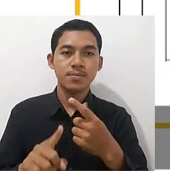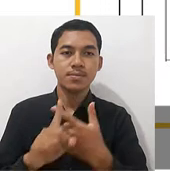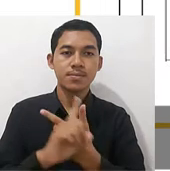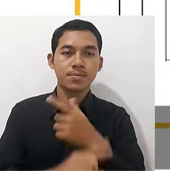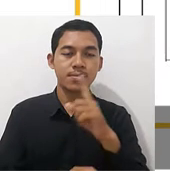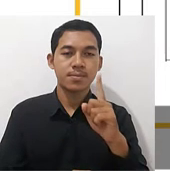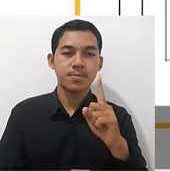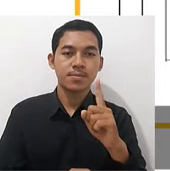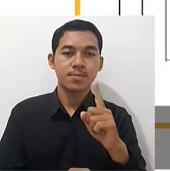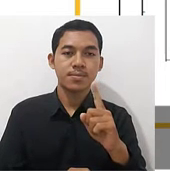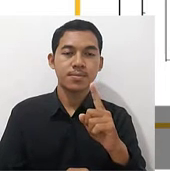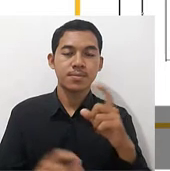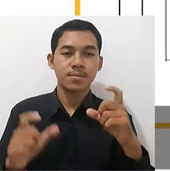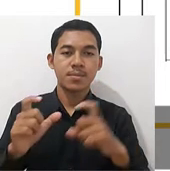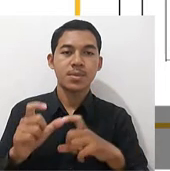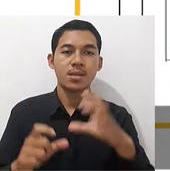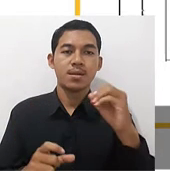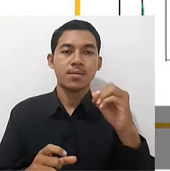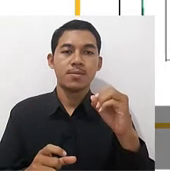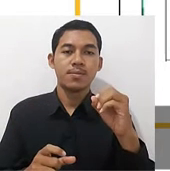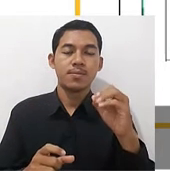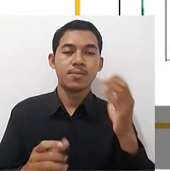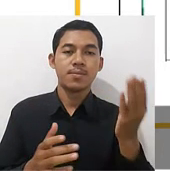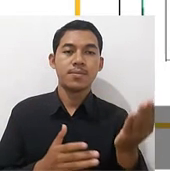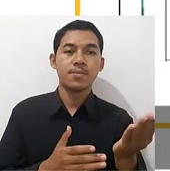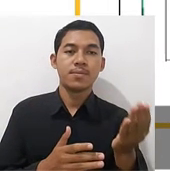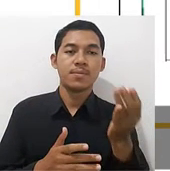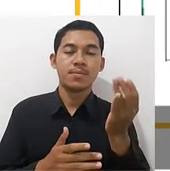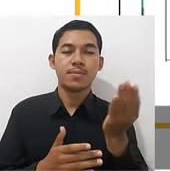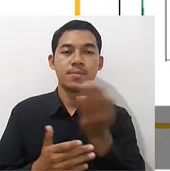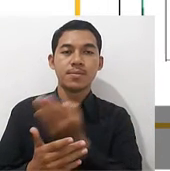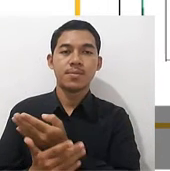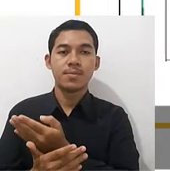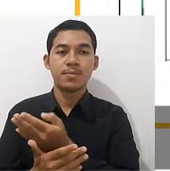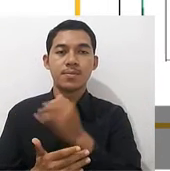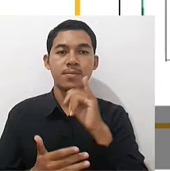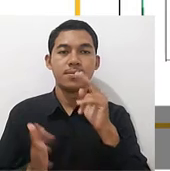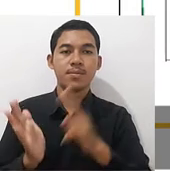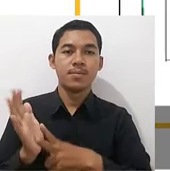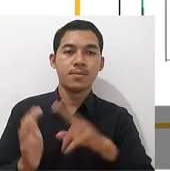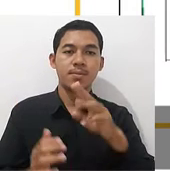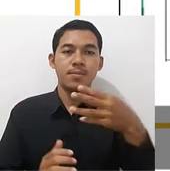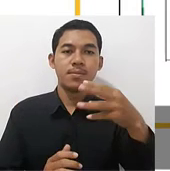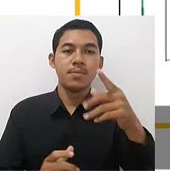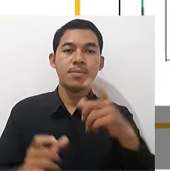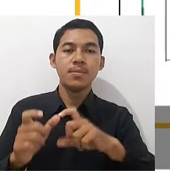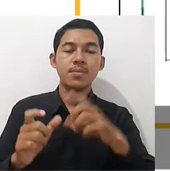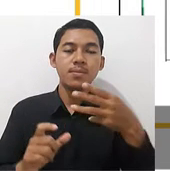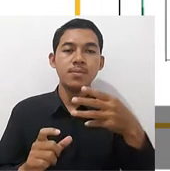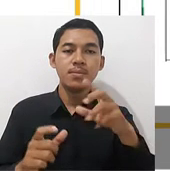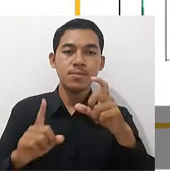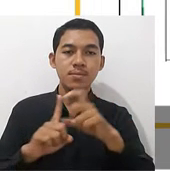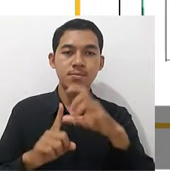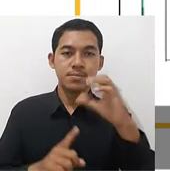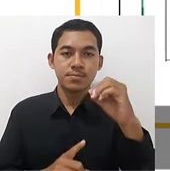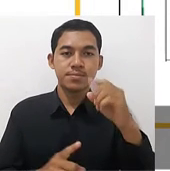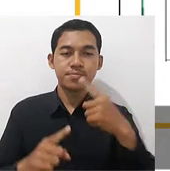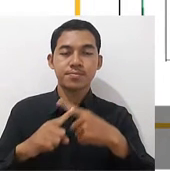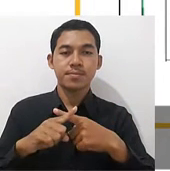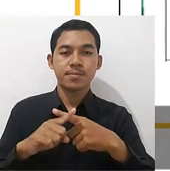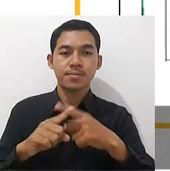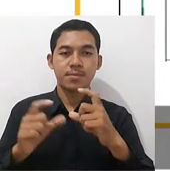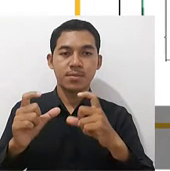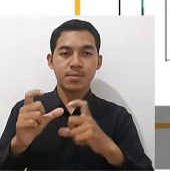ada. Terus dari S0 yang mana? Oh, diinversin S0-nya. Terus ada input dari D0, berarti Y0 sama dengan D0